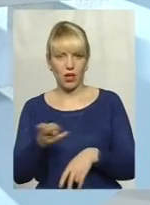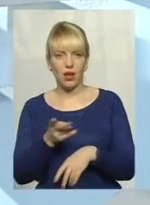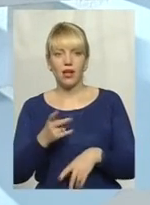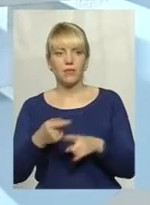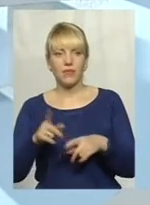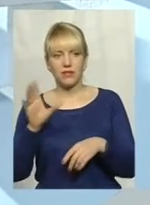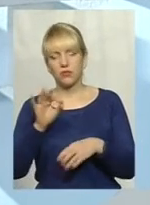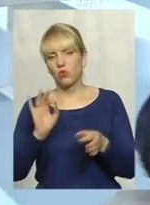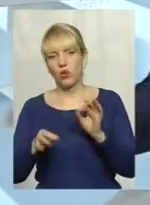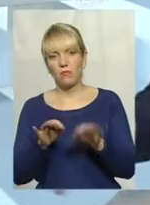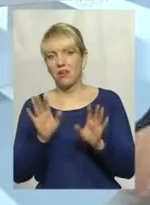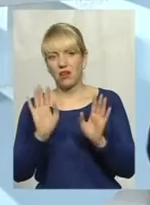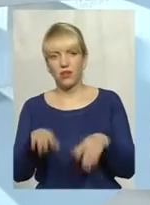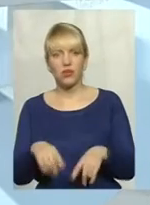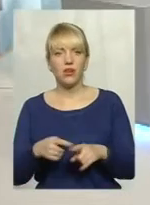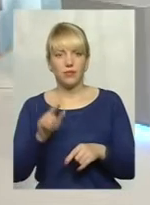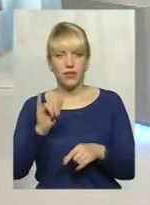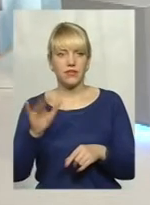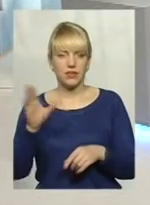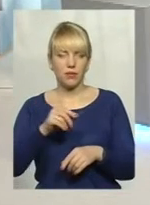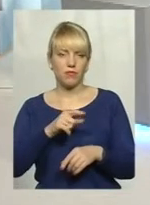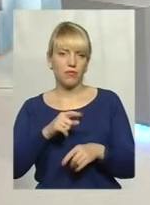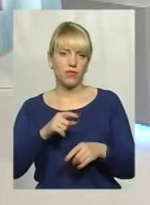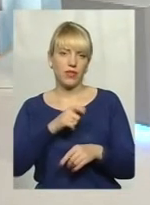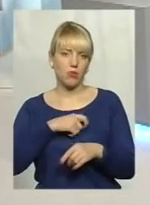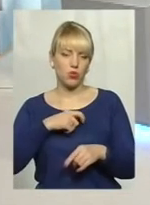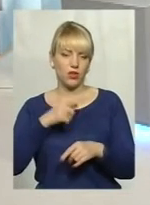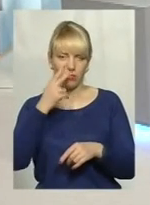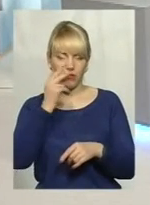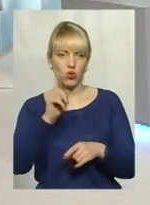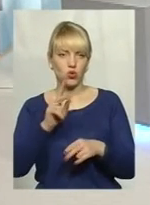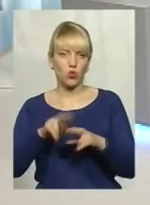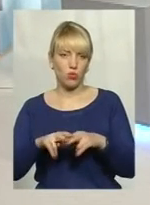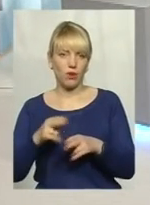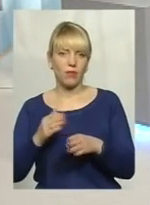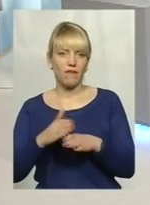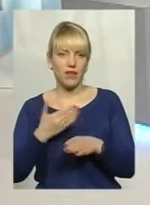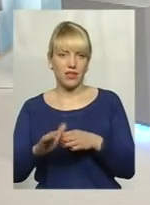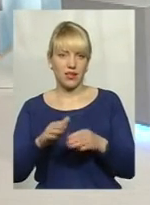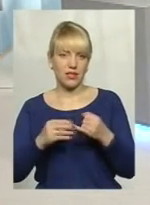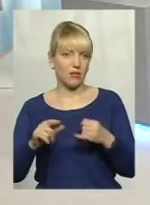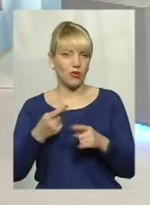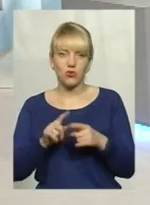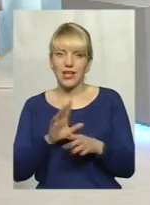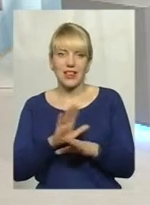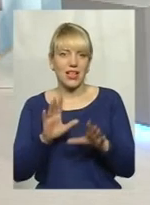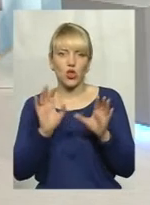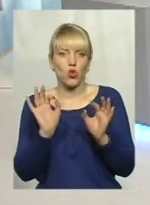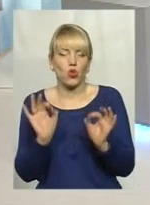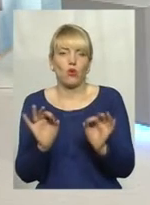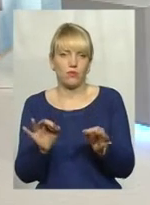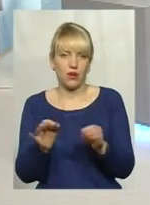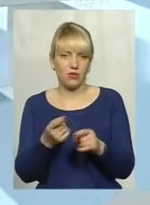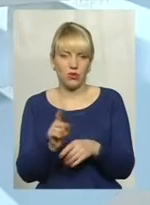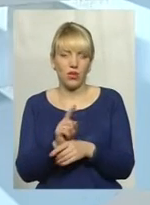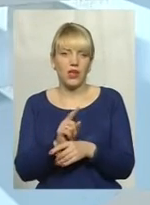приймає, а то нормально, вони там половину йдуть депутати, щоб кумам давати землю. Ну, але це ненормально. Ну, це порушення законодавства, і